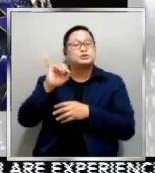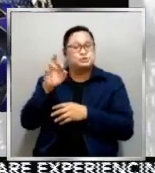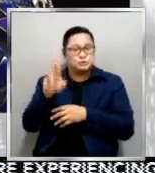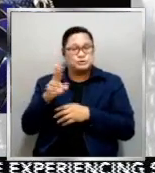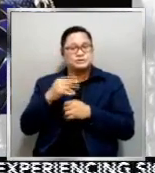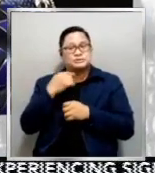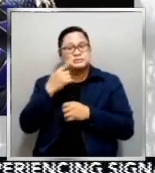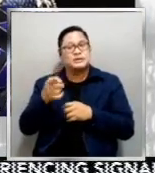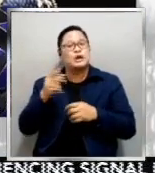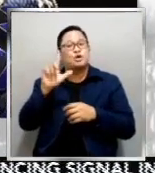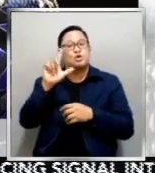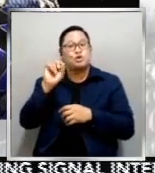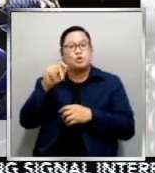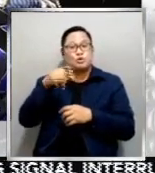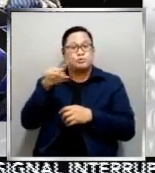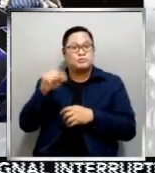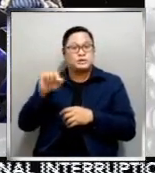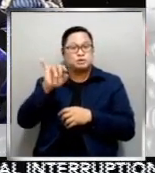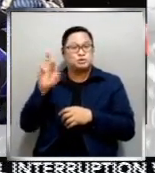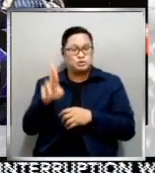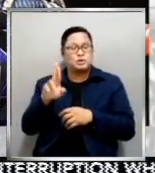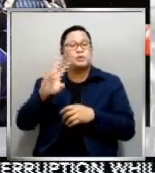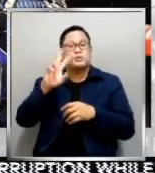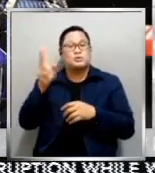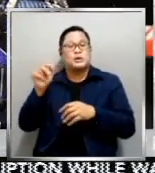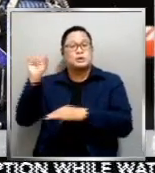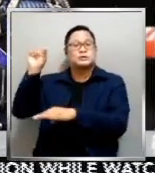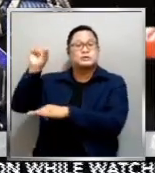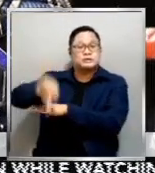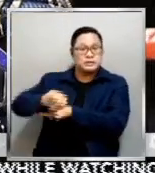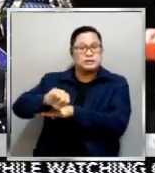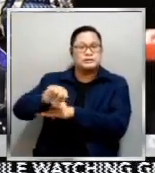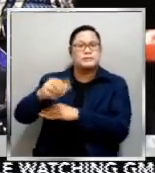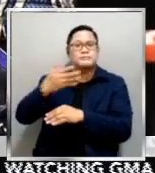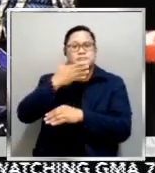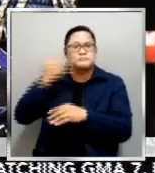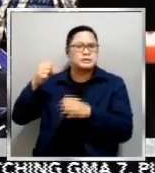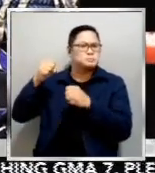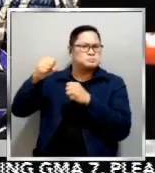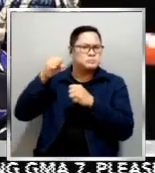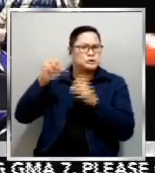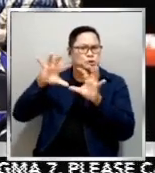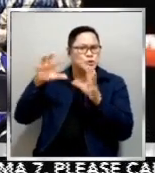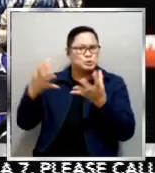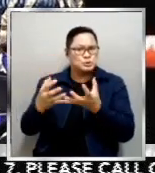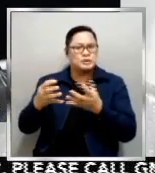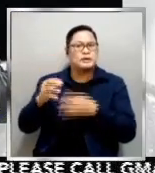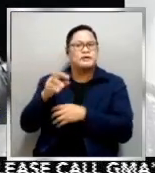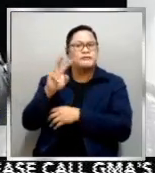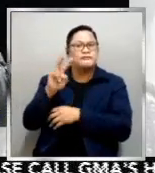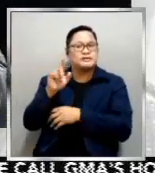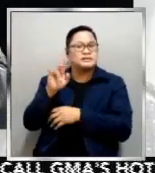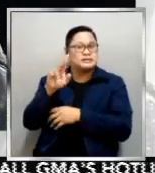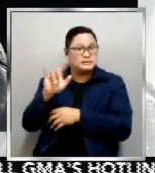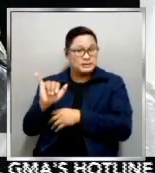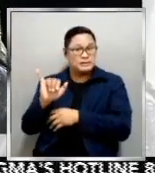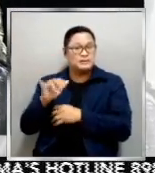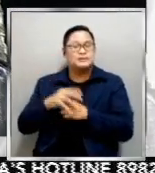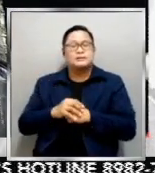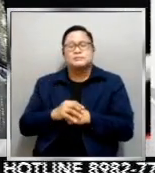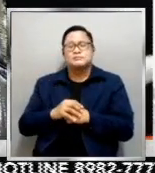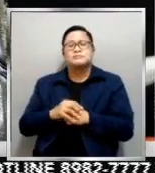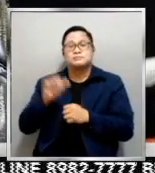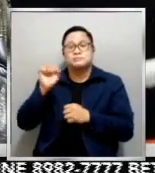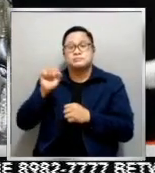ang titulo matapos talunin kahapon ang tinitingalang best boxer in the world na si Vasily Lomachenko. Dihadong pumasok sa laban